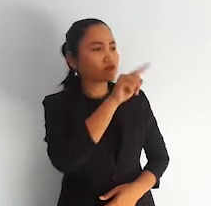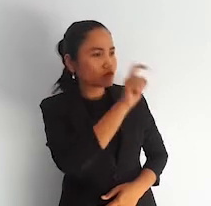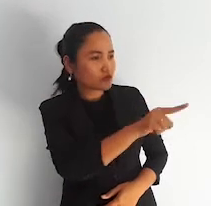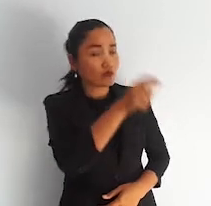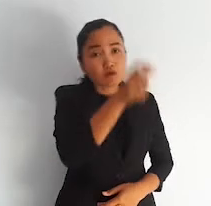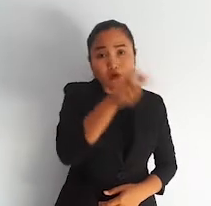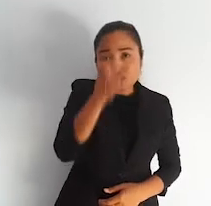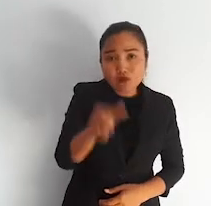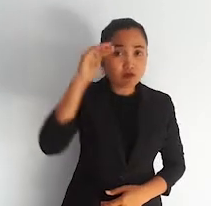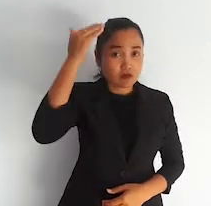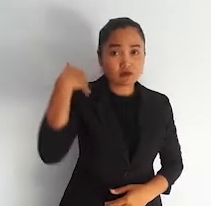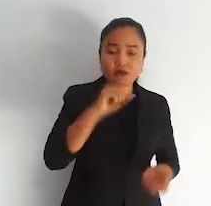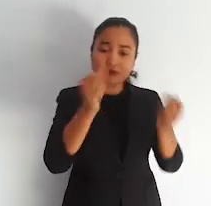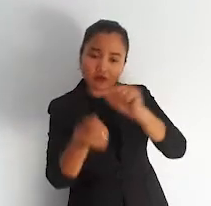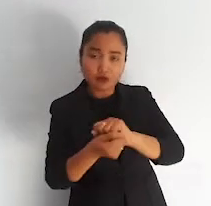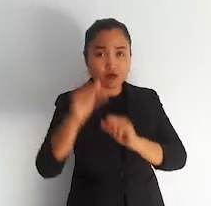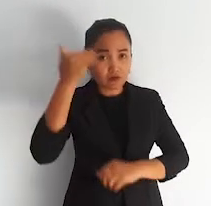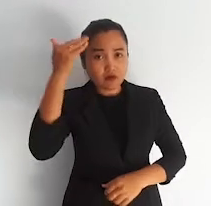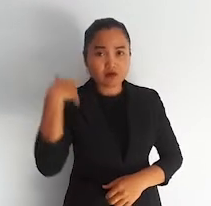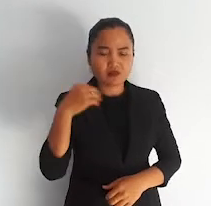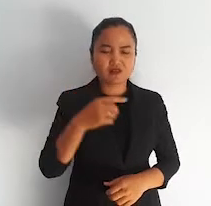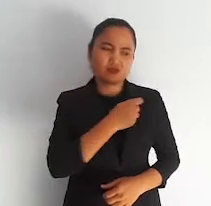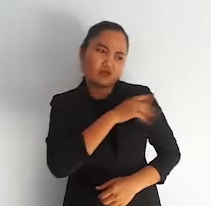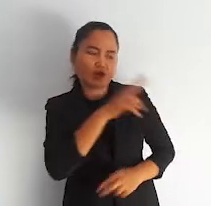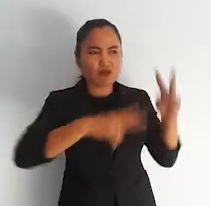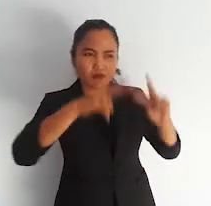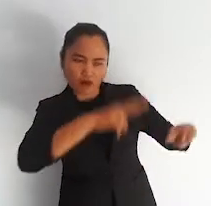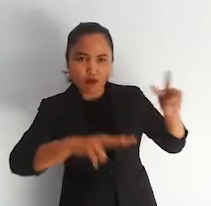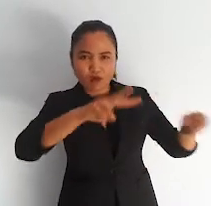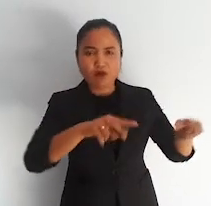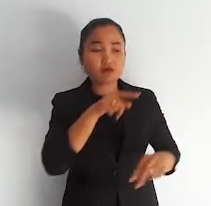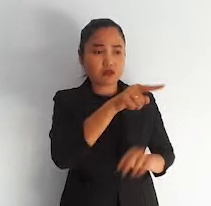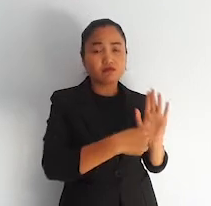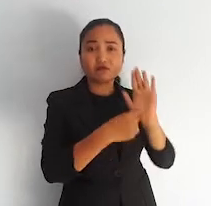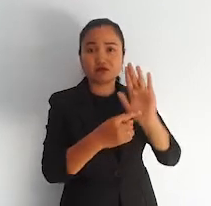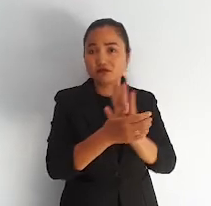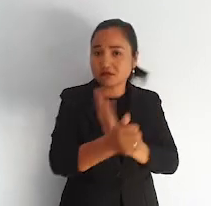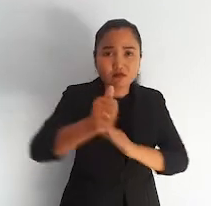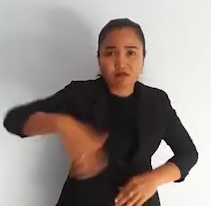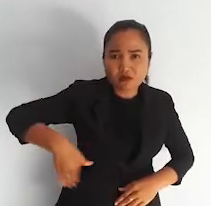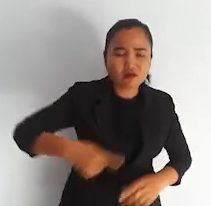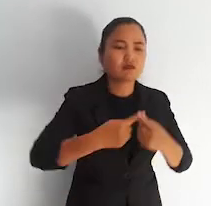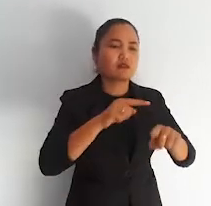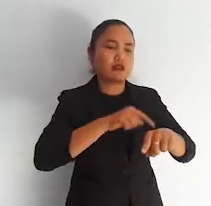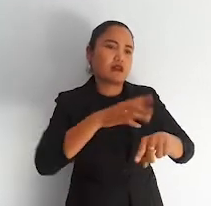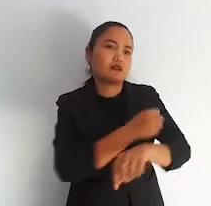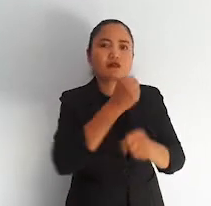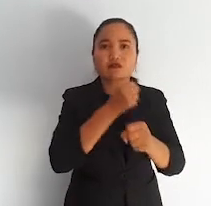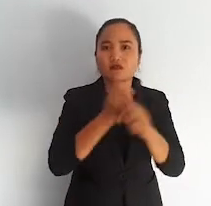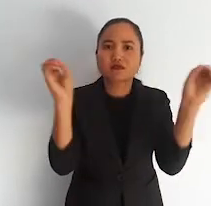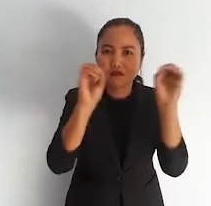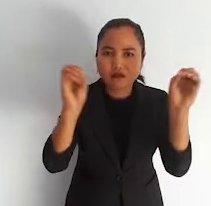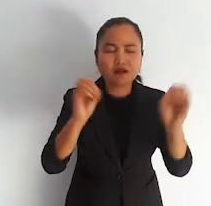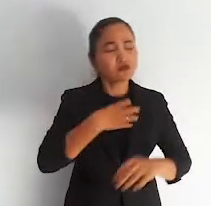ងខ្ញុំឃើញថាអ្នកផ្លាស់ប្ដូរ gender ត្រូវបានរើសអើងខ្លាំងហើយនៅកន្លែងការងារទាំងដែលពួកគាត់អត់ទាន់បានបញ្ចេញសមត្ថភាពផងត្រូវបាត់បង់ឱកាសហើយនឹង